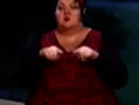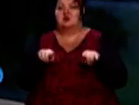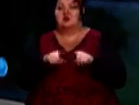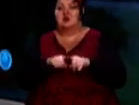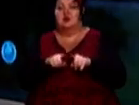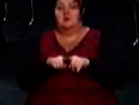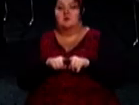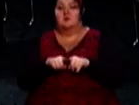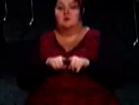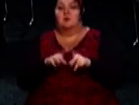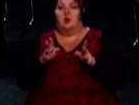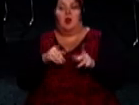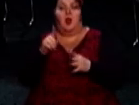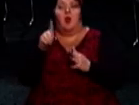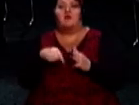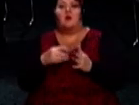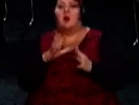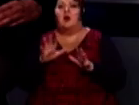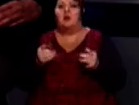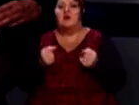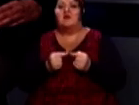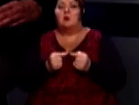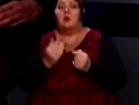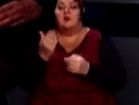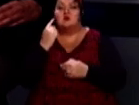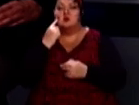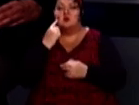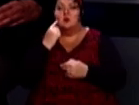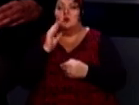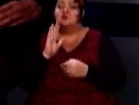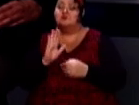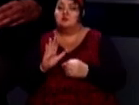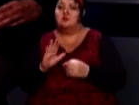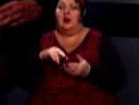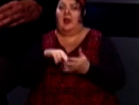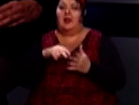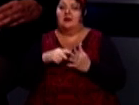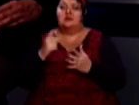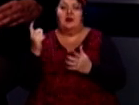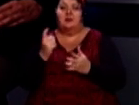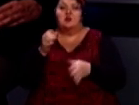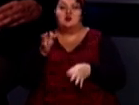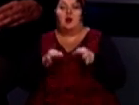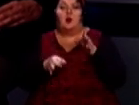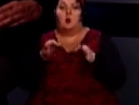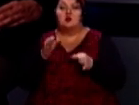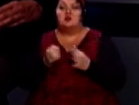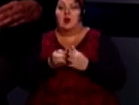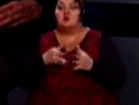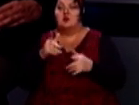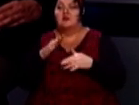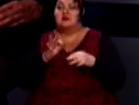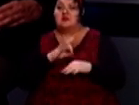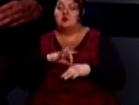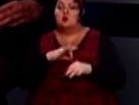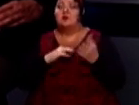міжвідомчі питання. А яким саме вимога міжнародним не відповідає наш закон, на вашу думку? Дивіться, стратегічна екологічна оцінка в міжнародній практиці, вона